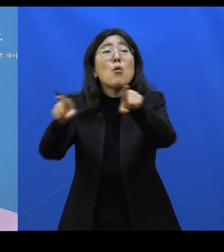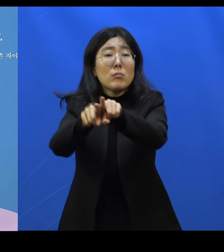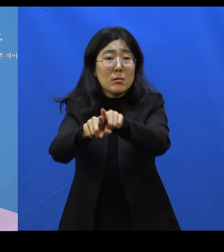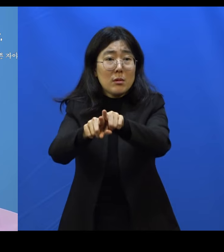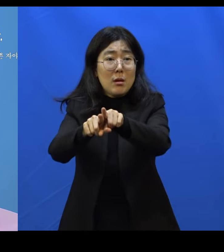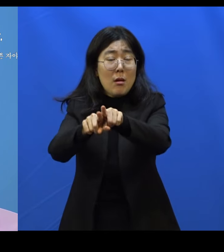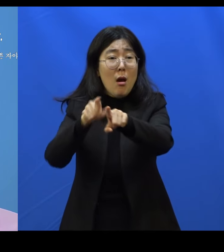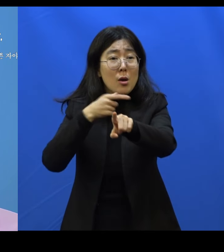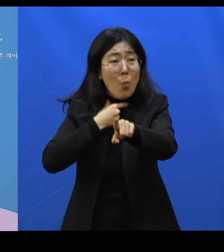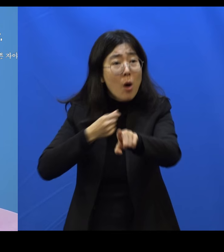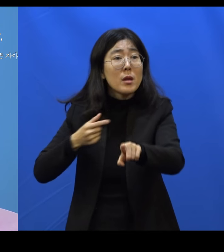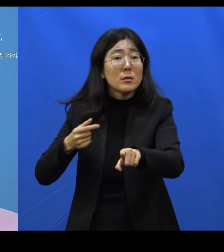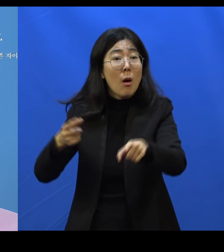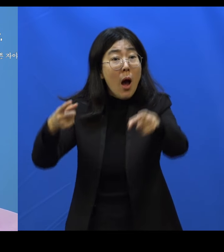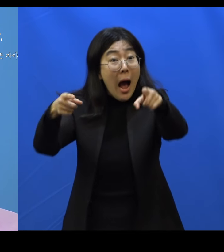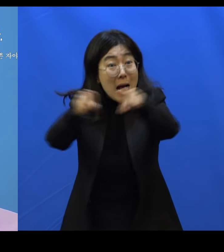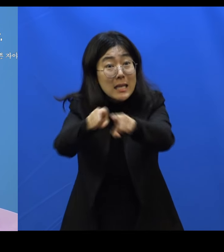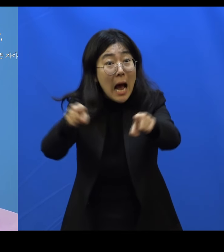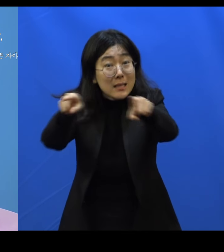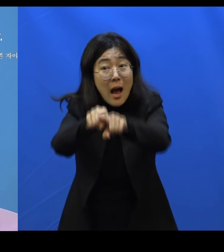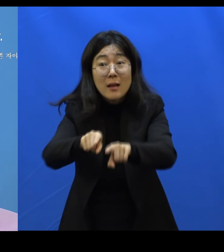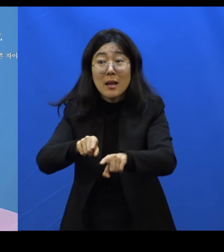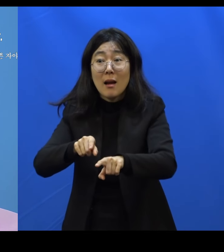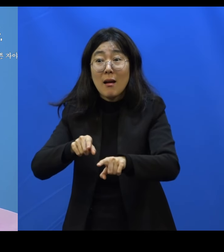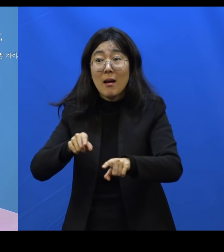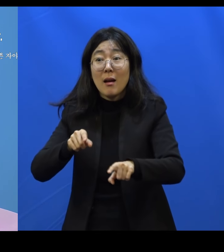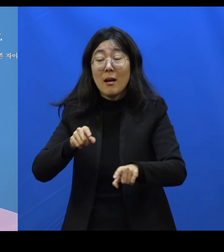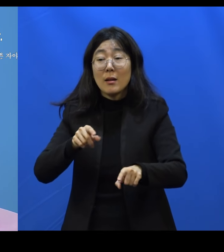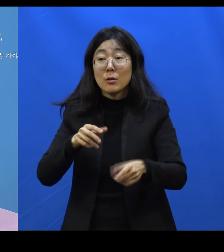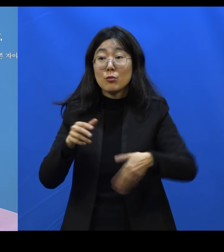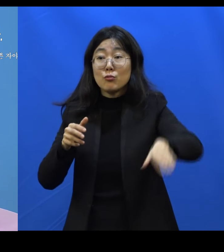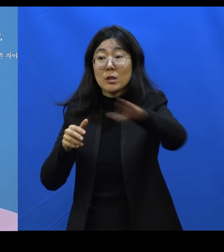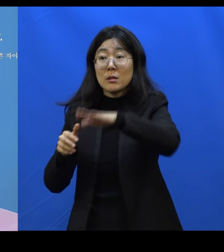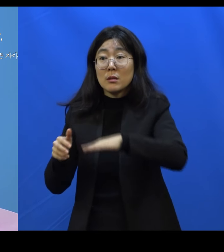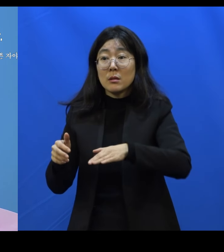거예요. 그런데 주님은 우리를 계속 부르시는 겁니다.